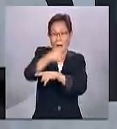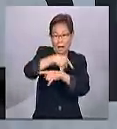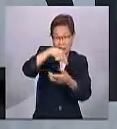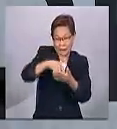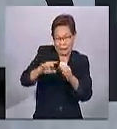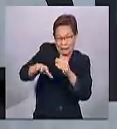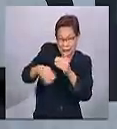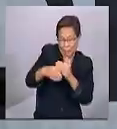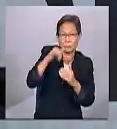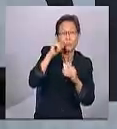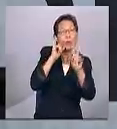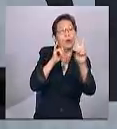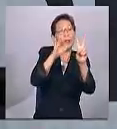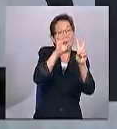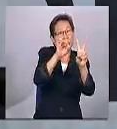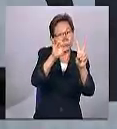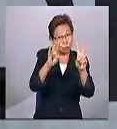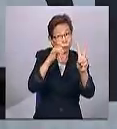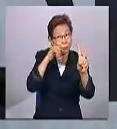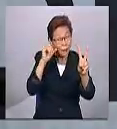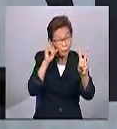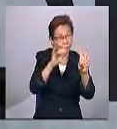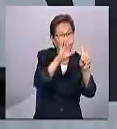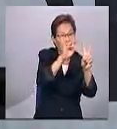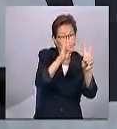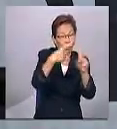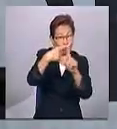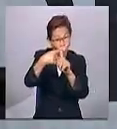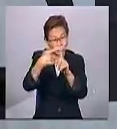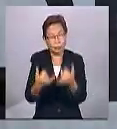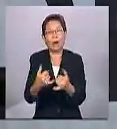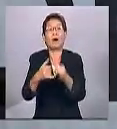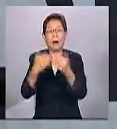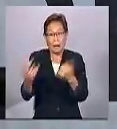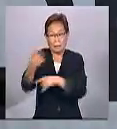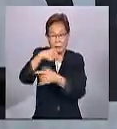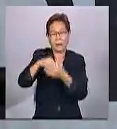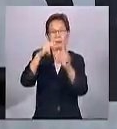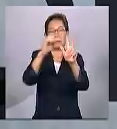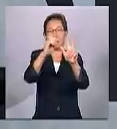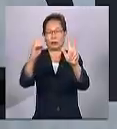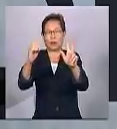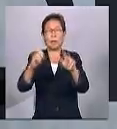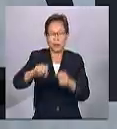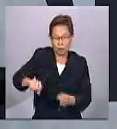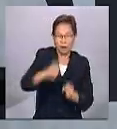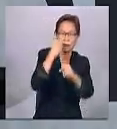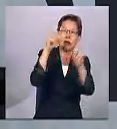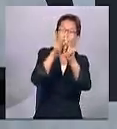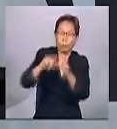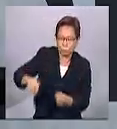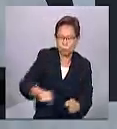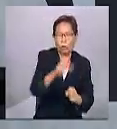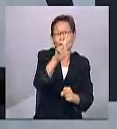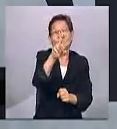semalam ialah 287 kes yang positif, hari ini ialah 300 kes. Dan di Kampung Sungai Lui ada 90 kes di